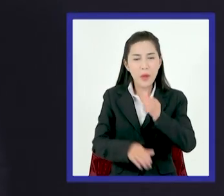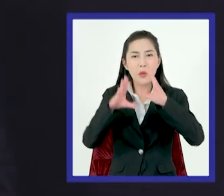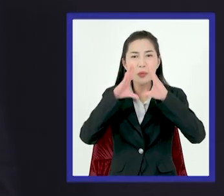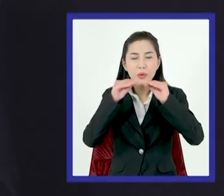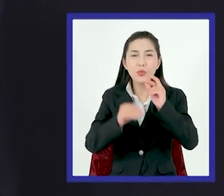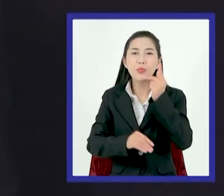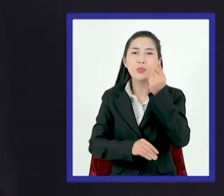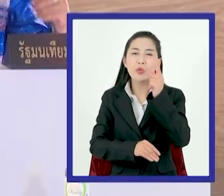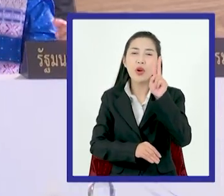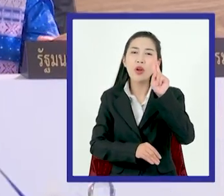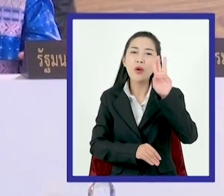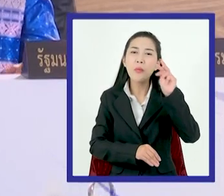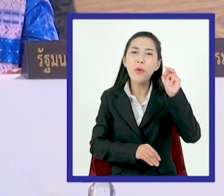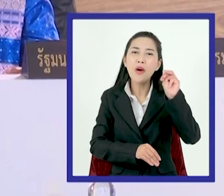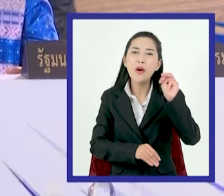ว่าเสร็จกี่วัน